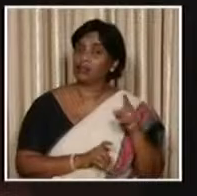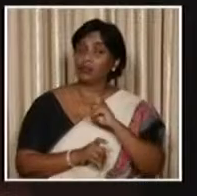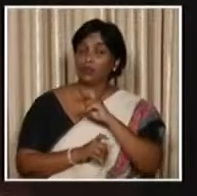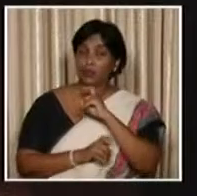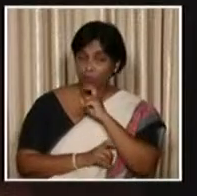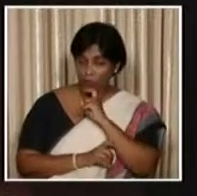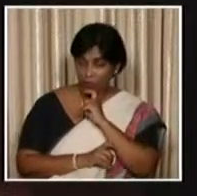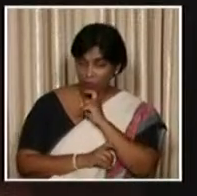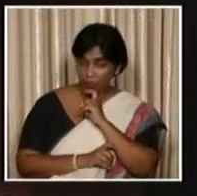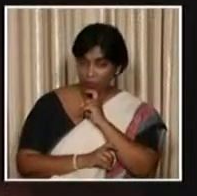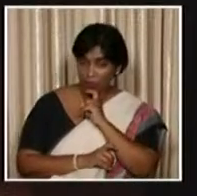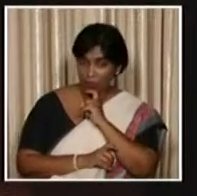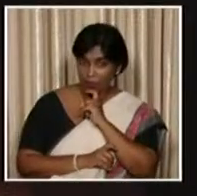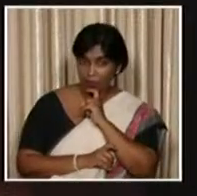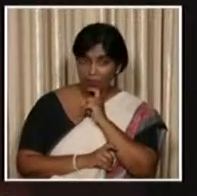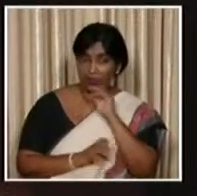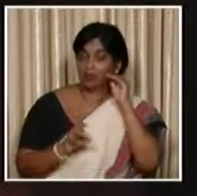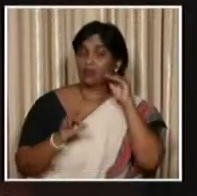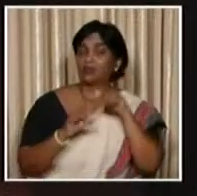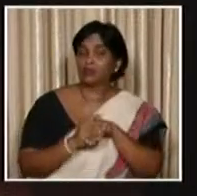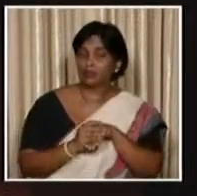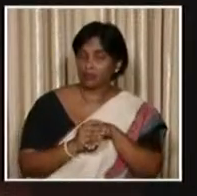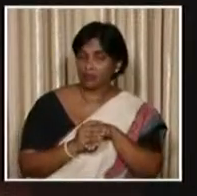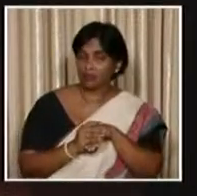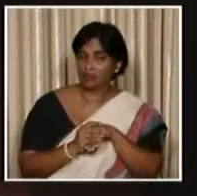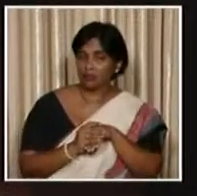අධිකරණ ඒ අධිකරණයේ